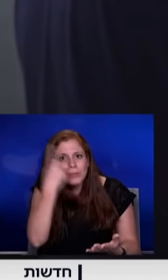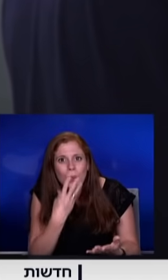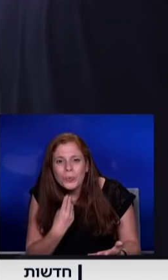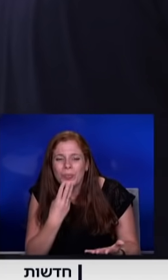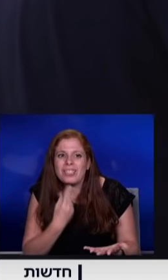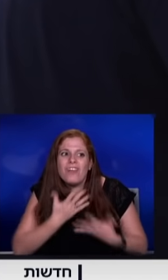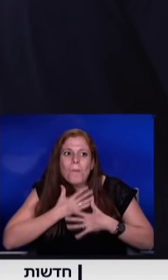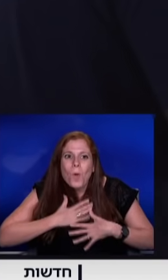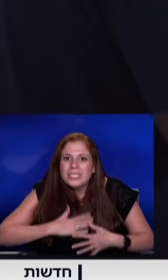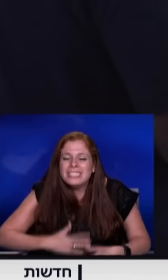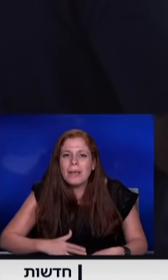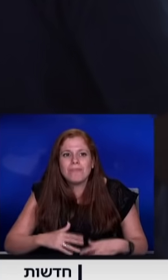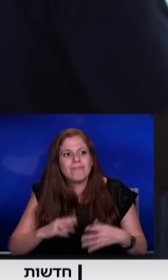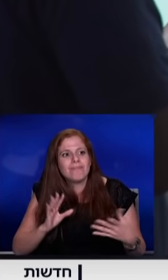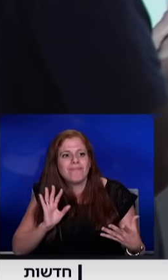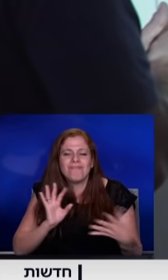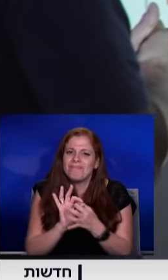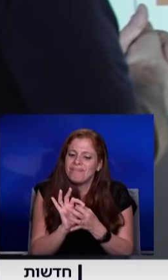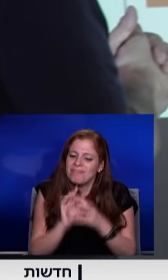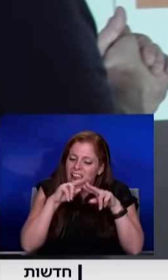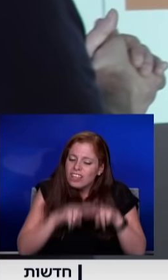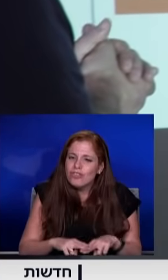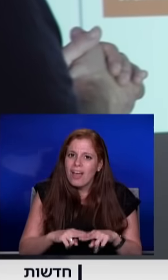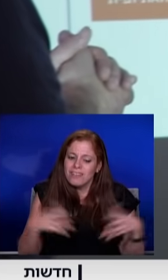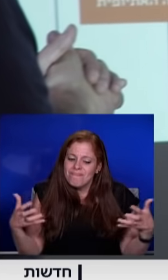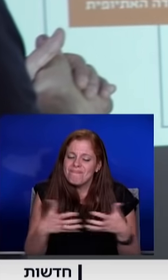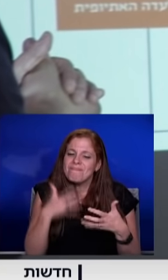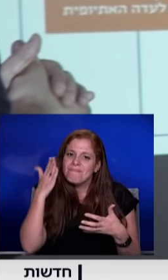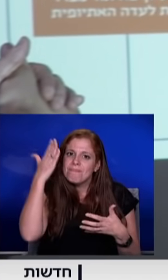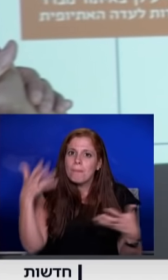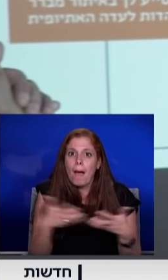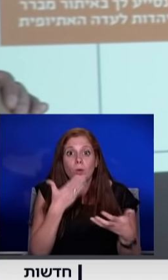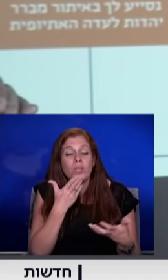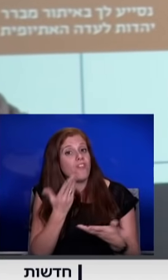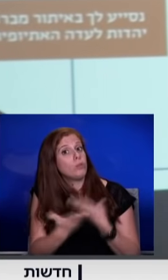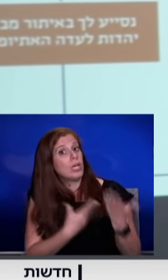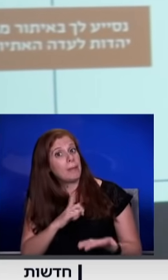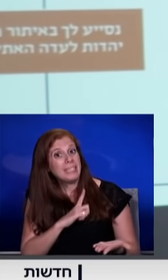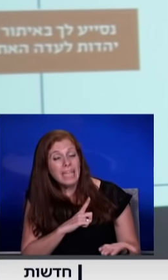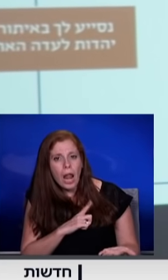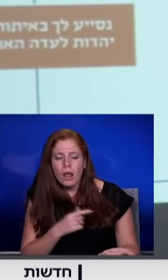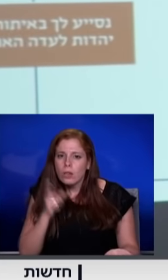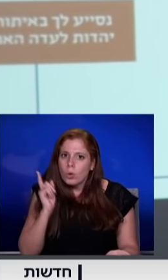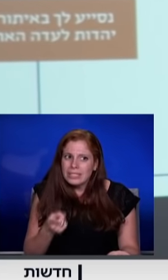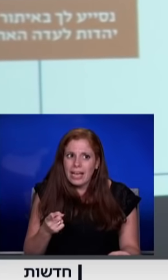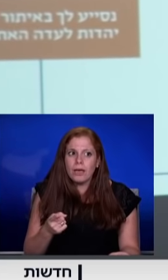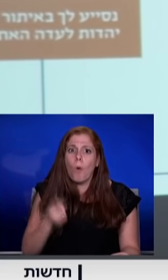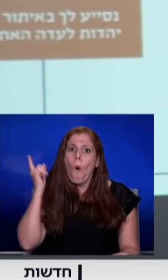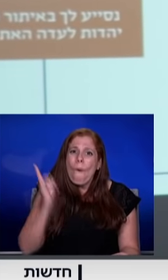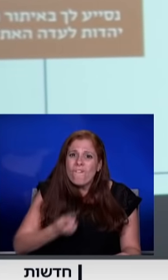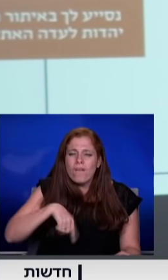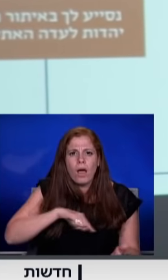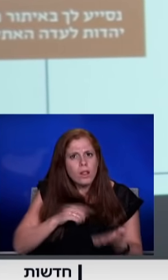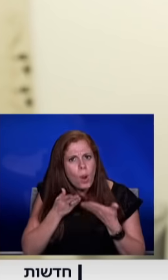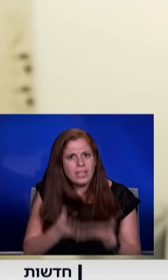רוצים לקשור את גורלם לעתיד של העם היהודי ומשרתים בצהל למשל. אנחנו צריכים, עלינו חובה לעזור להם,